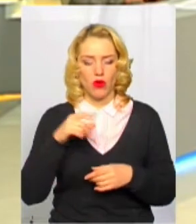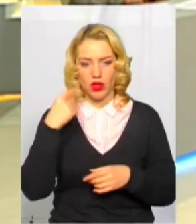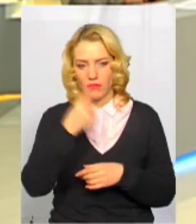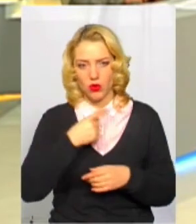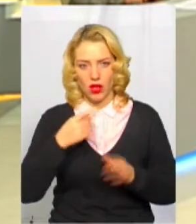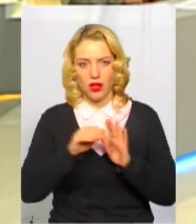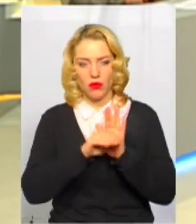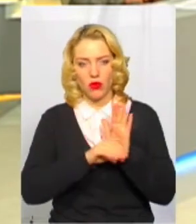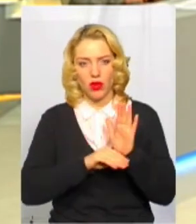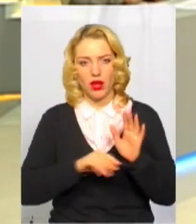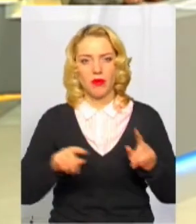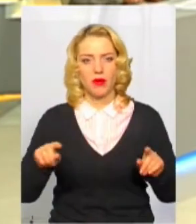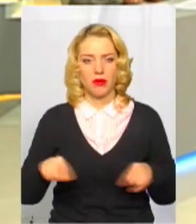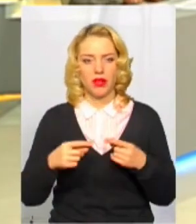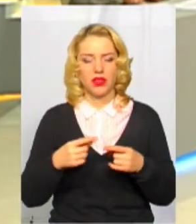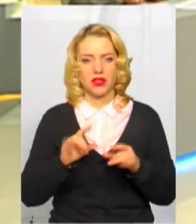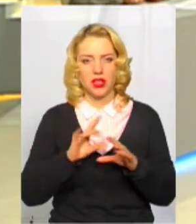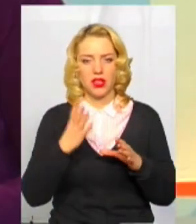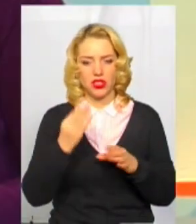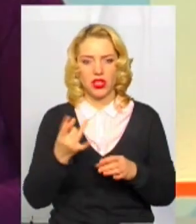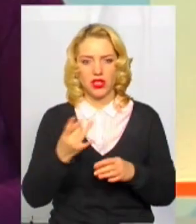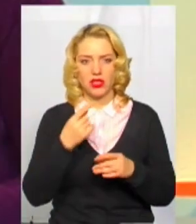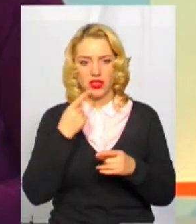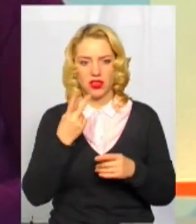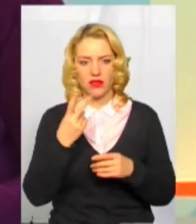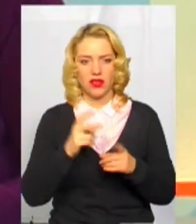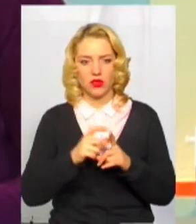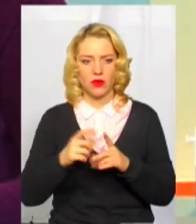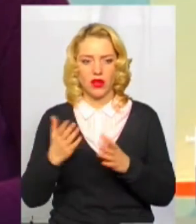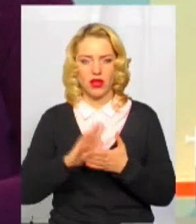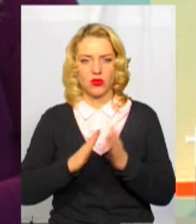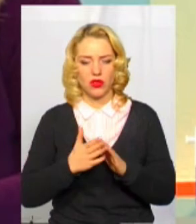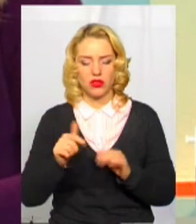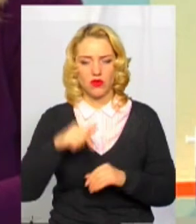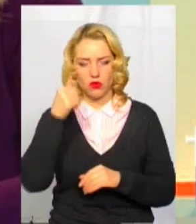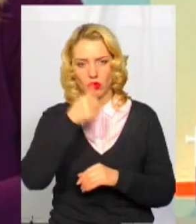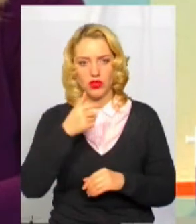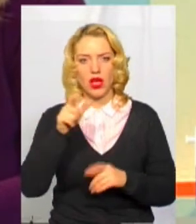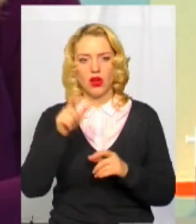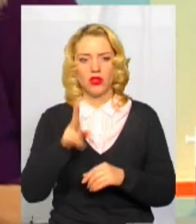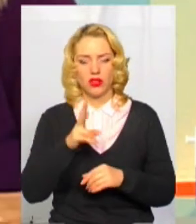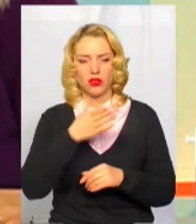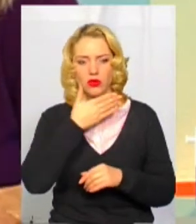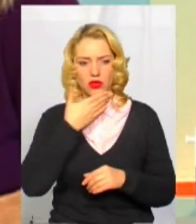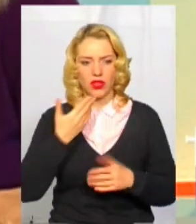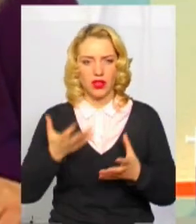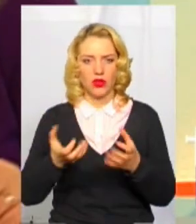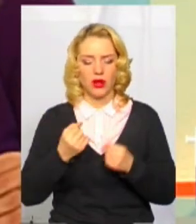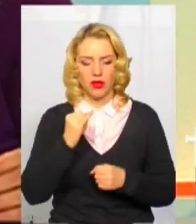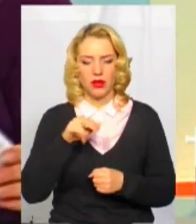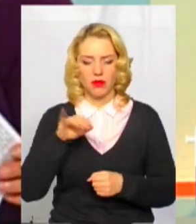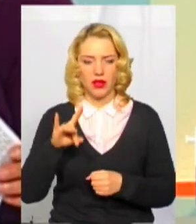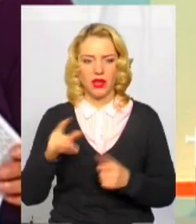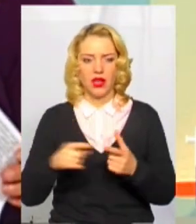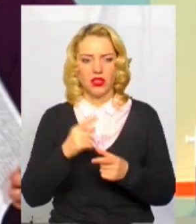програмі реабілітації. Ще, будь ласка, два слова скажіть, яка була ситуація в цьому році, і чи людина, яка не отримала його по ІПРу, може